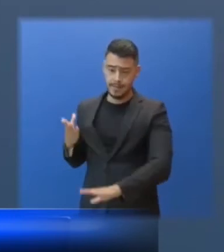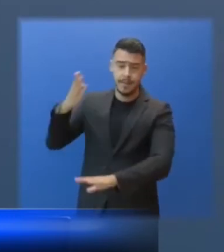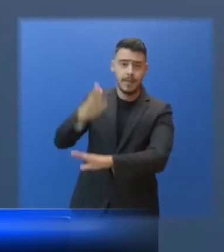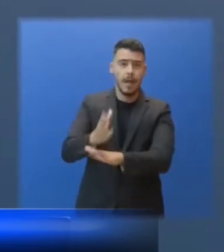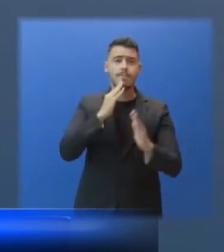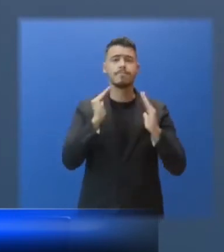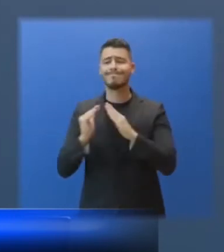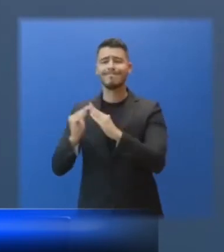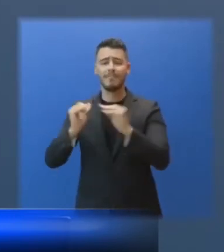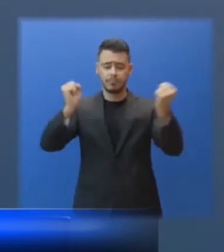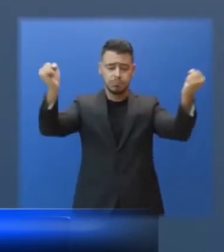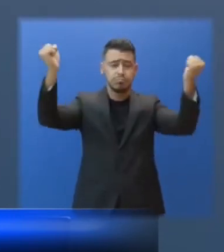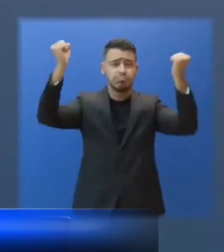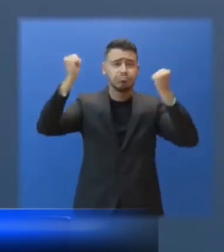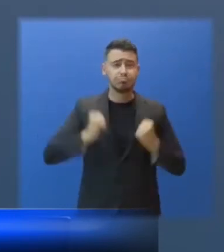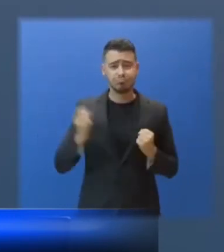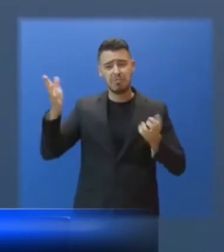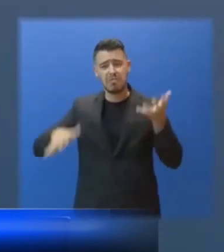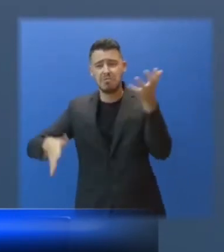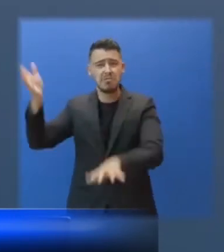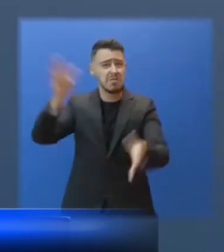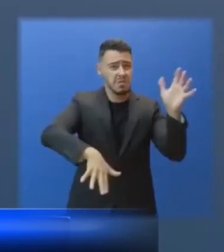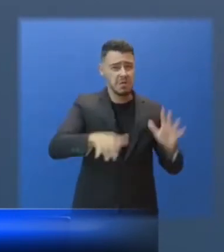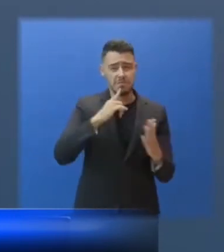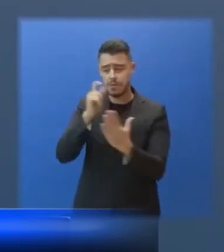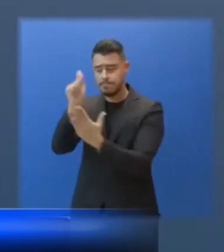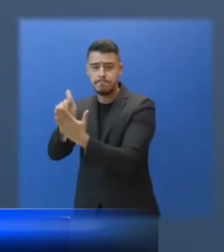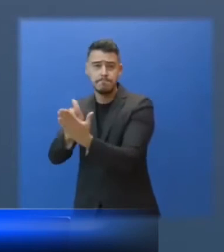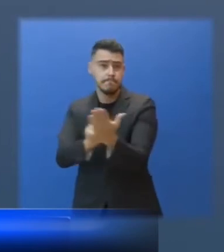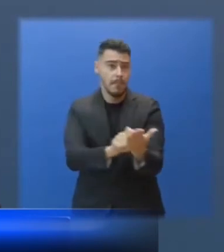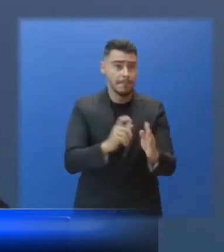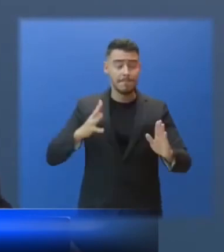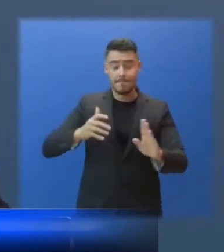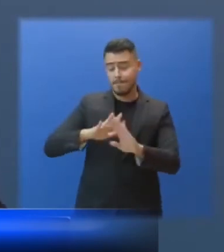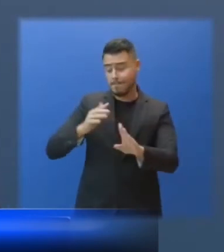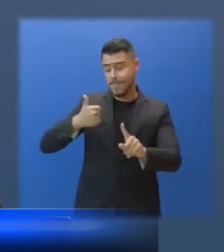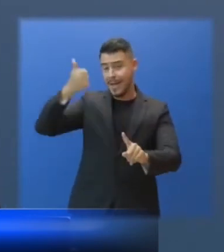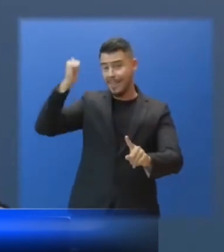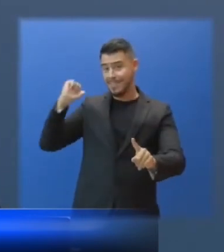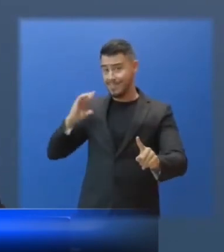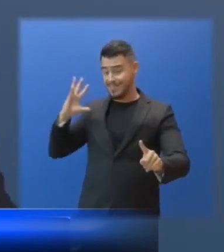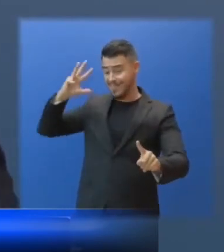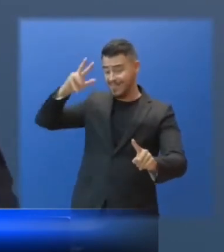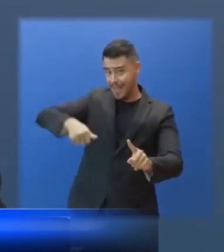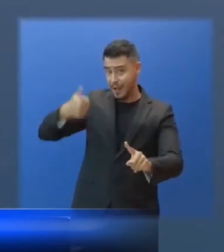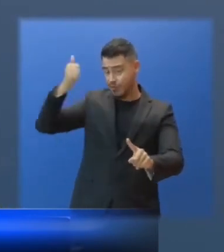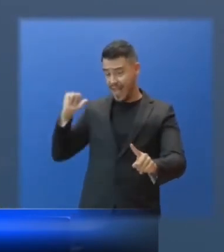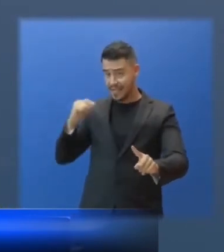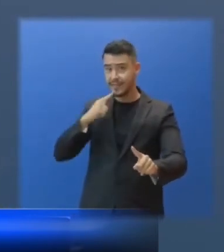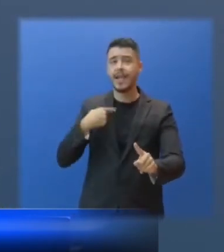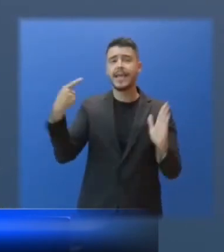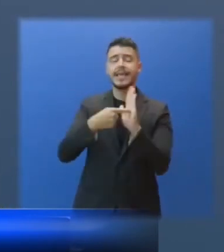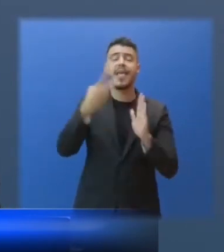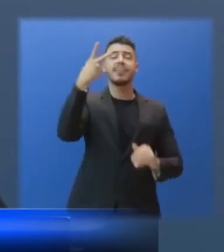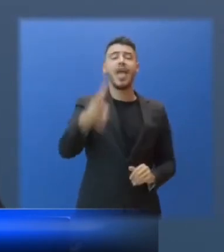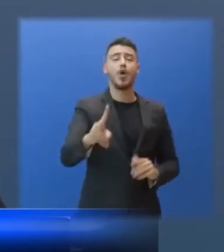πληγέντα κτίρια. Έως το τέλος της χθεσινής μέρας είχαν γίνει αυτοψίες σε 1.199 κτίρια. Ταυτόχρονα, το Υπουργείο Κλιματικής